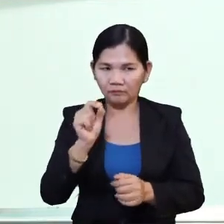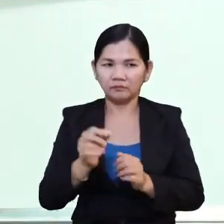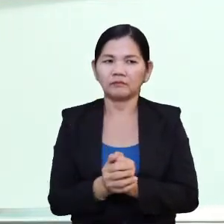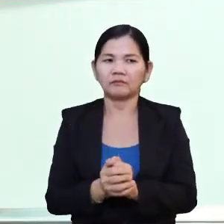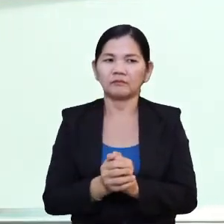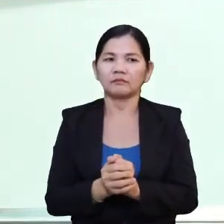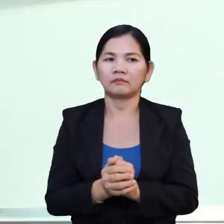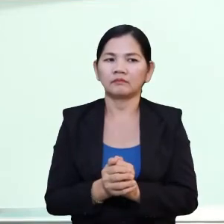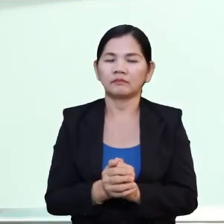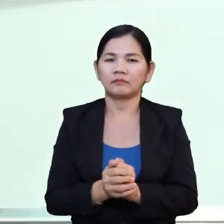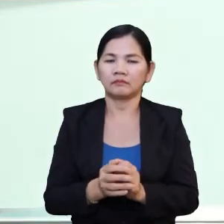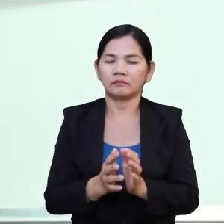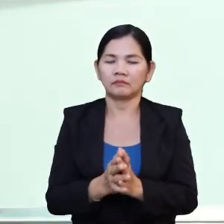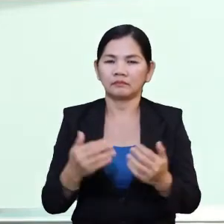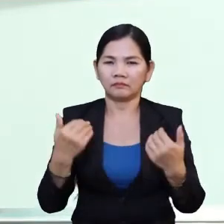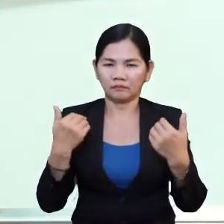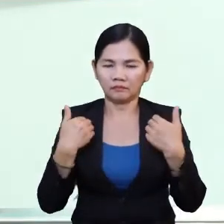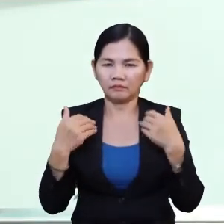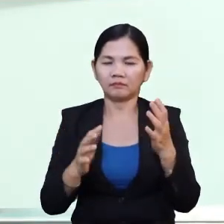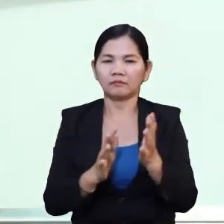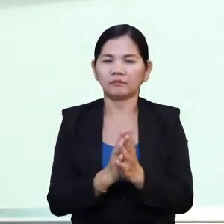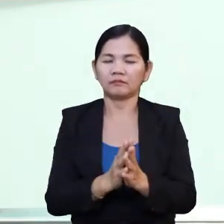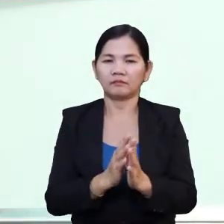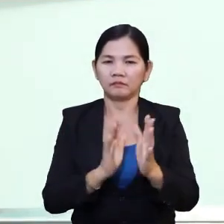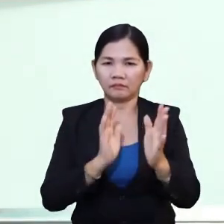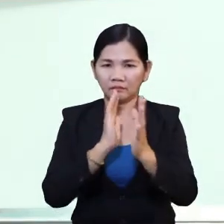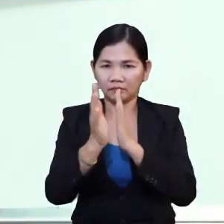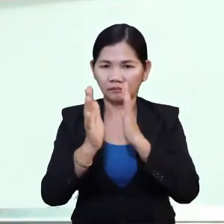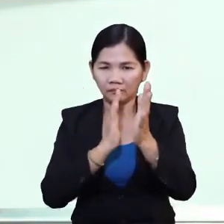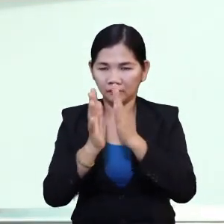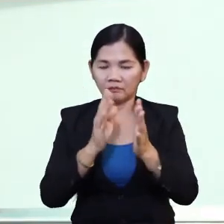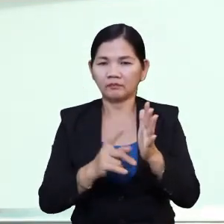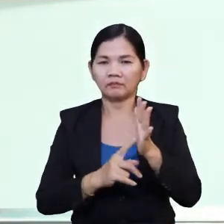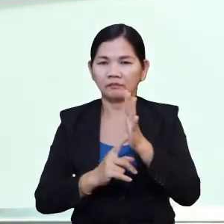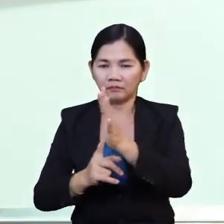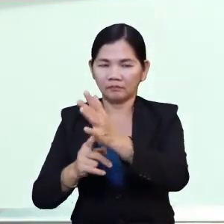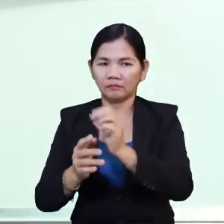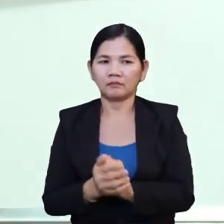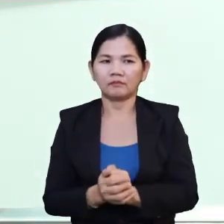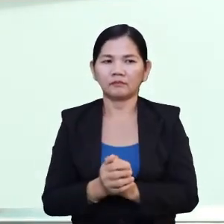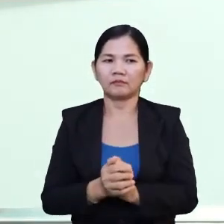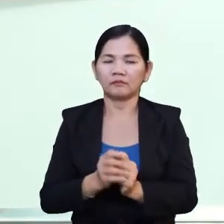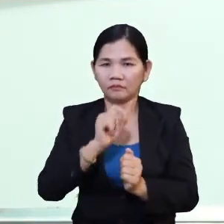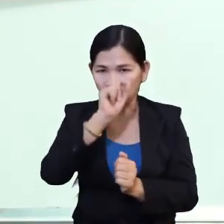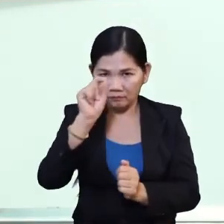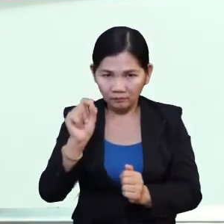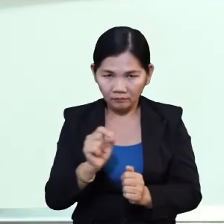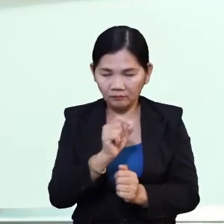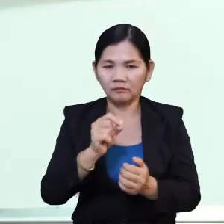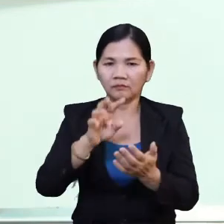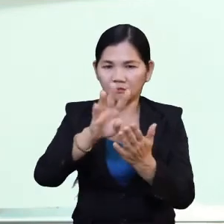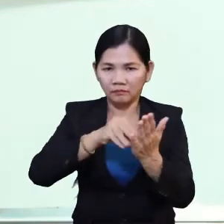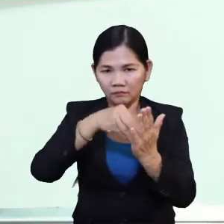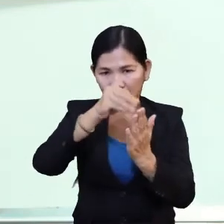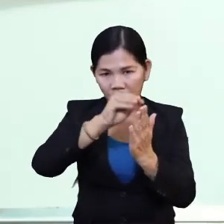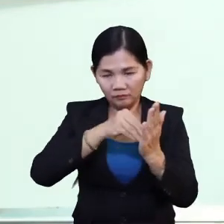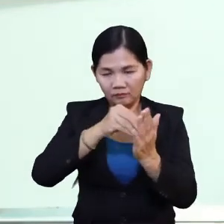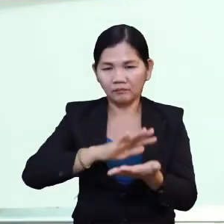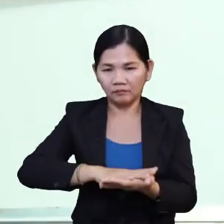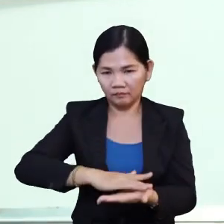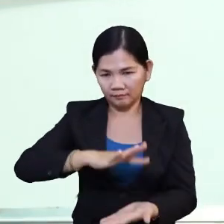រង្វង់គឺតាមសញ្ញាចរាចរណ៍ដែលអ្នកគ្រូបានបង្ហាញកូនហ្នឹងគូរង្វង់រួចផាត់ពណ៌អញ្ចឹងកូ